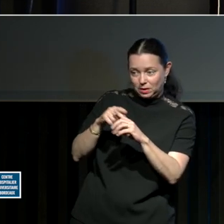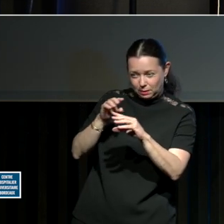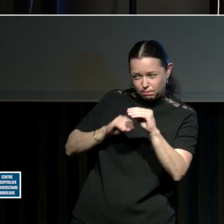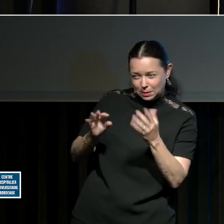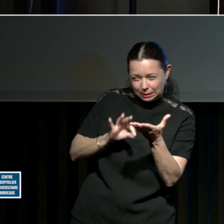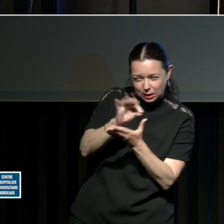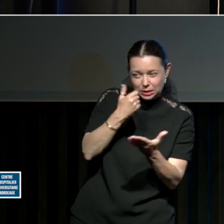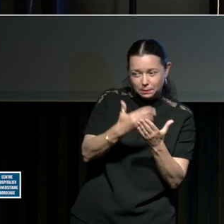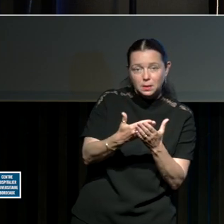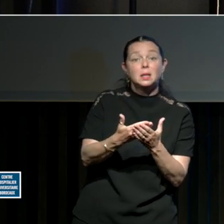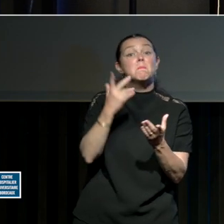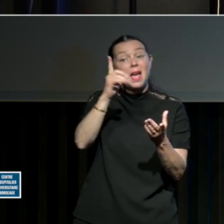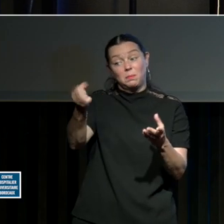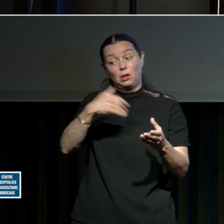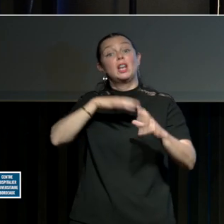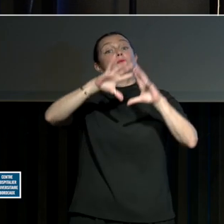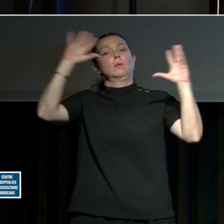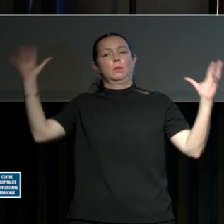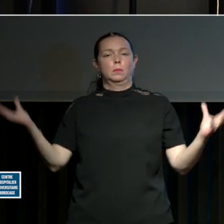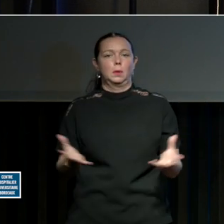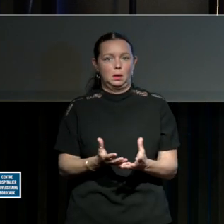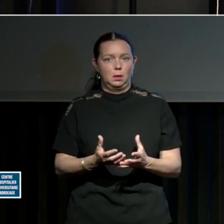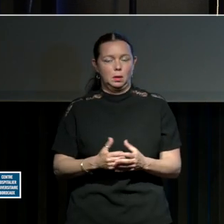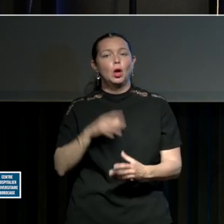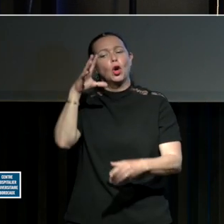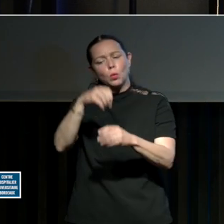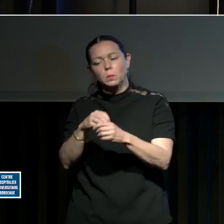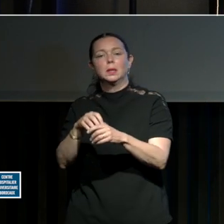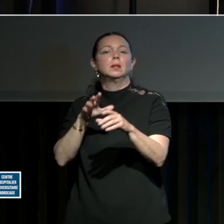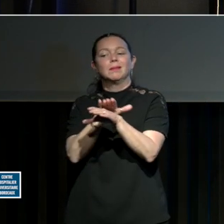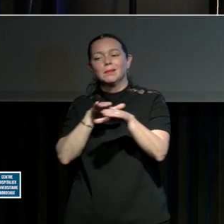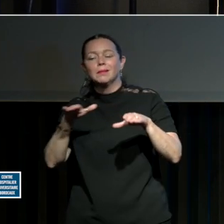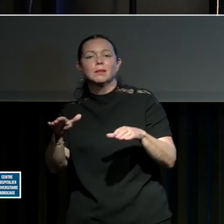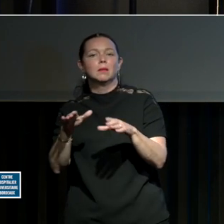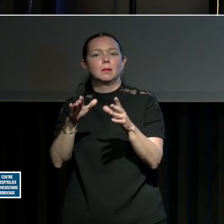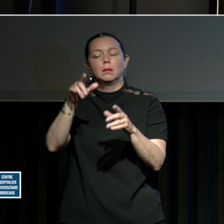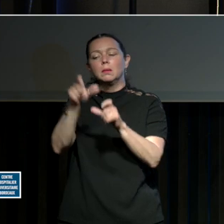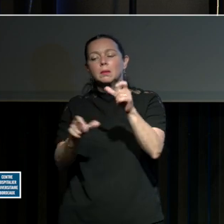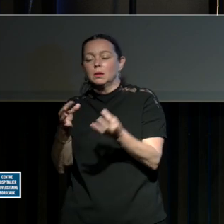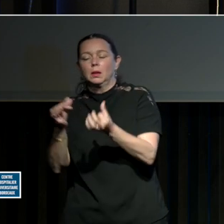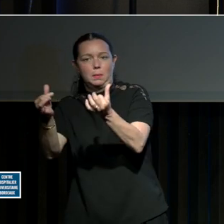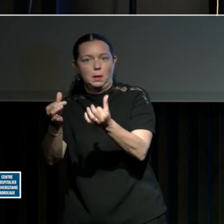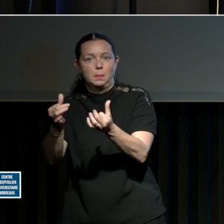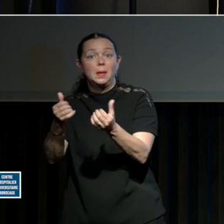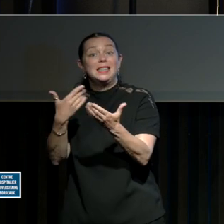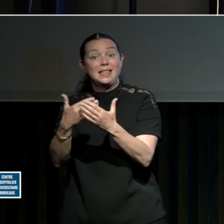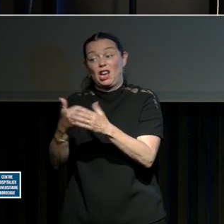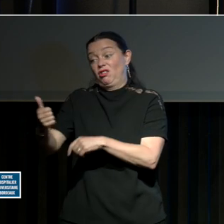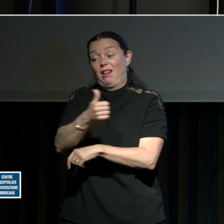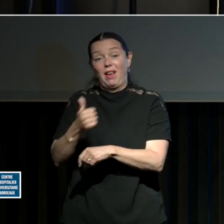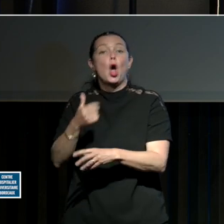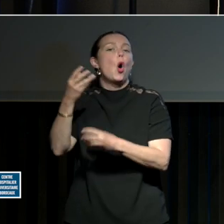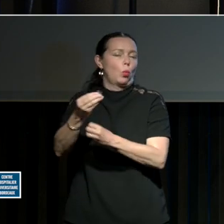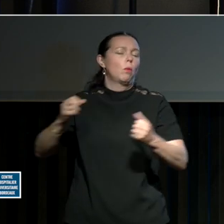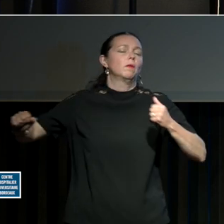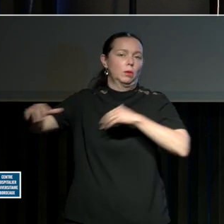charge globale qui vont intégrer les facteurs de vulnérabilité, qu'ils soient individuels et environnementaux. De